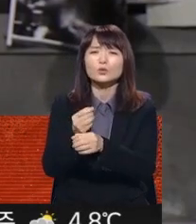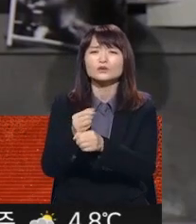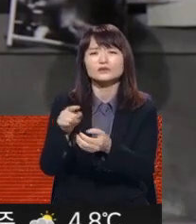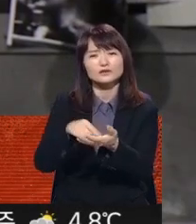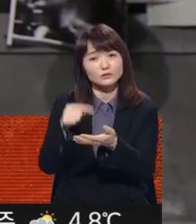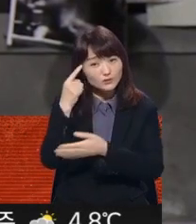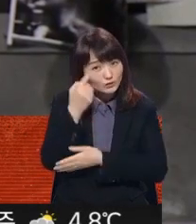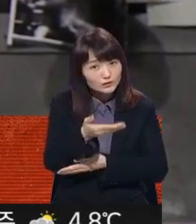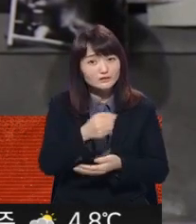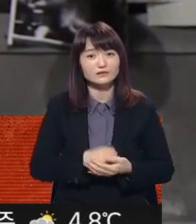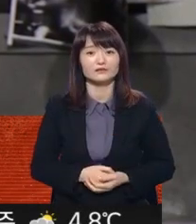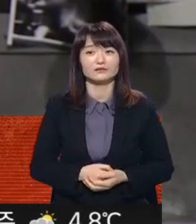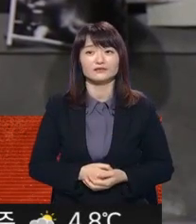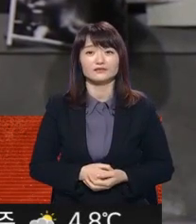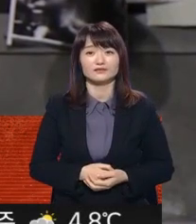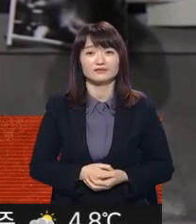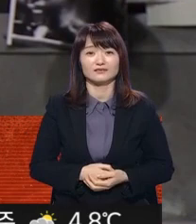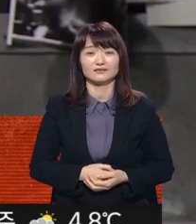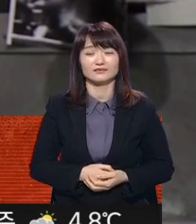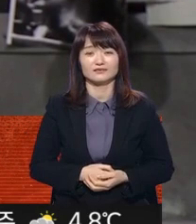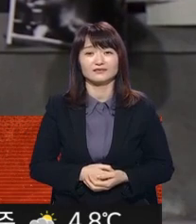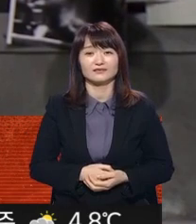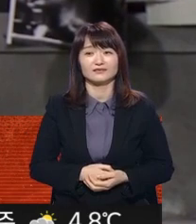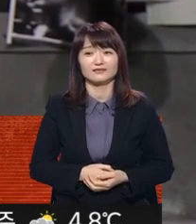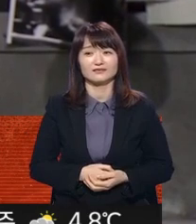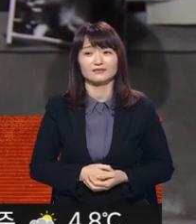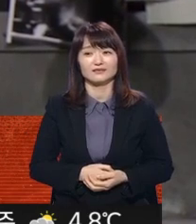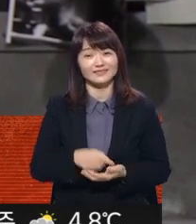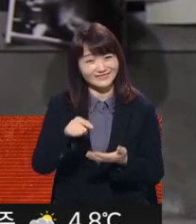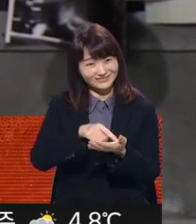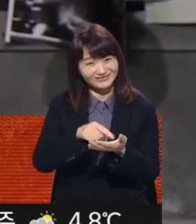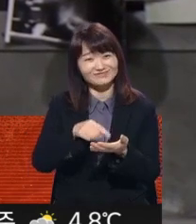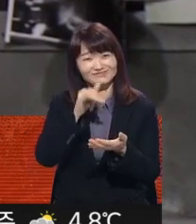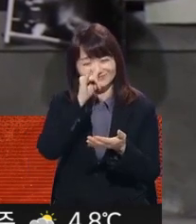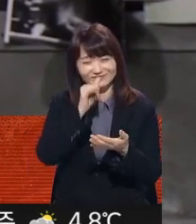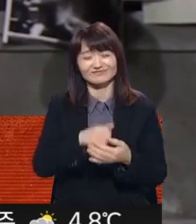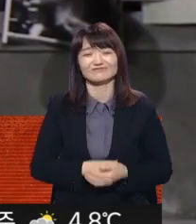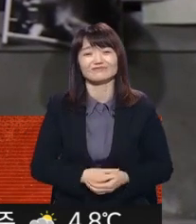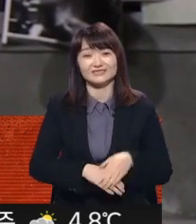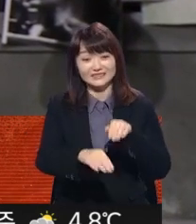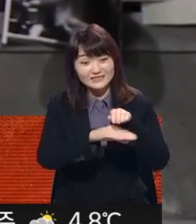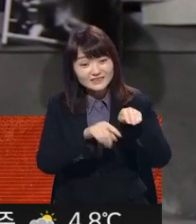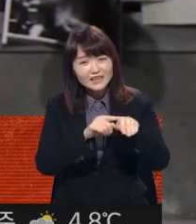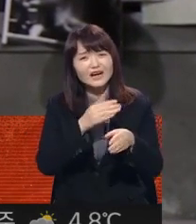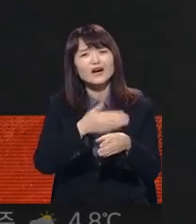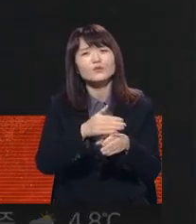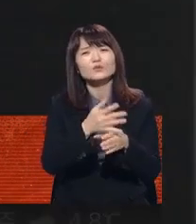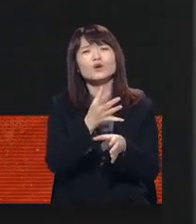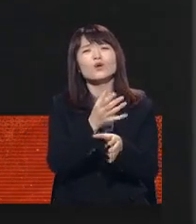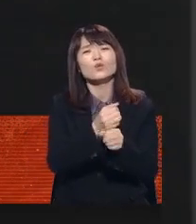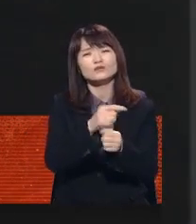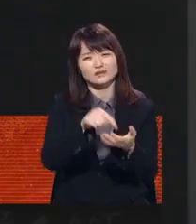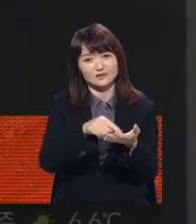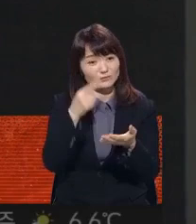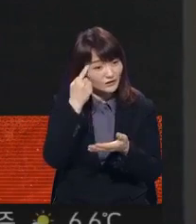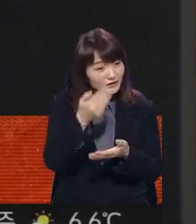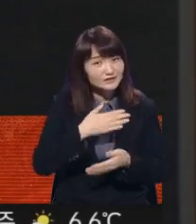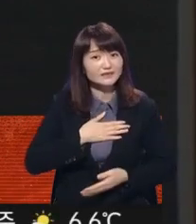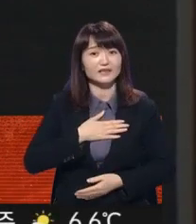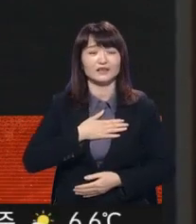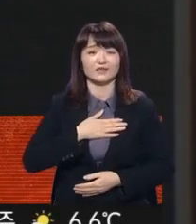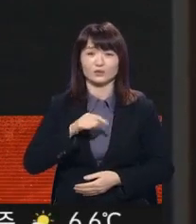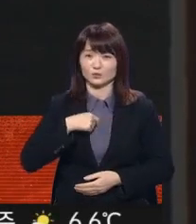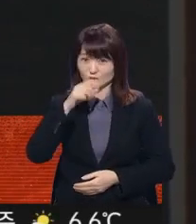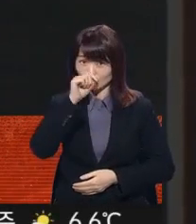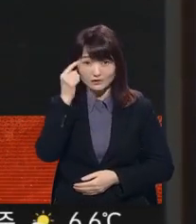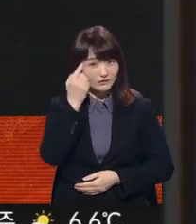건데? 어? 어떻게 언제 다 갚을 거예요 지금? 에? 갚을 수 있습니다. 예. 갚아야 됩니다. 자, 차 할부는 또 언제 다 갚을 건데? 지금 나 혼자 주차하고